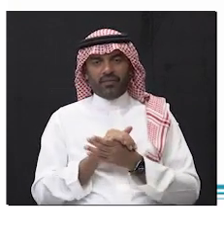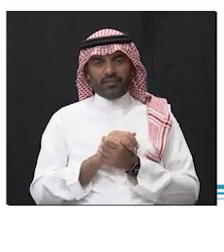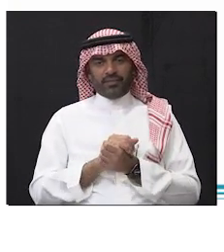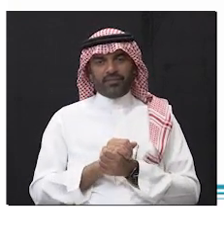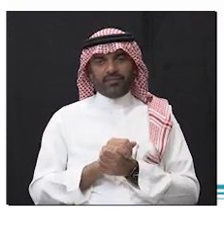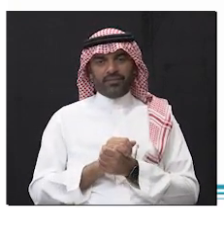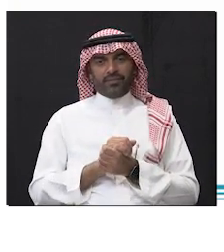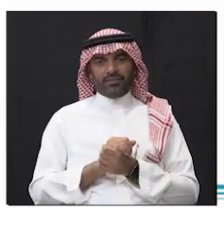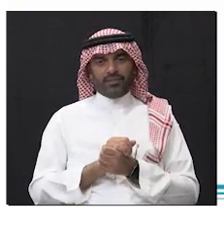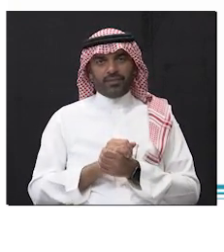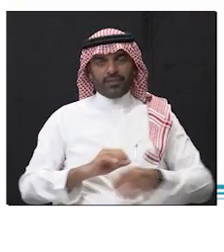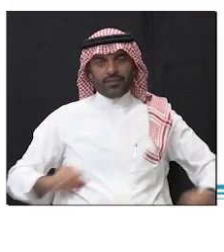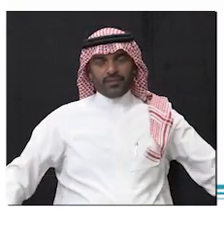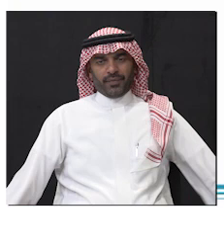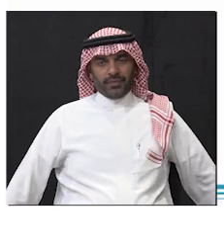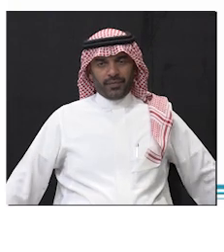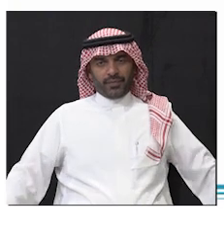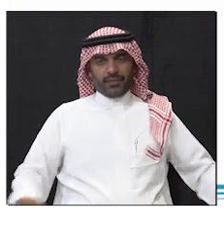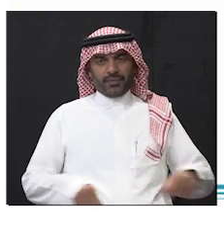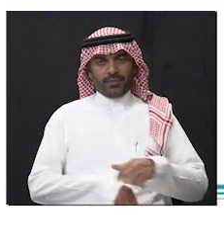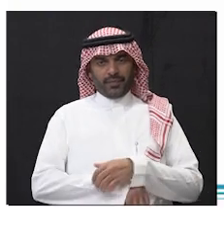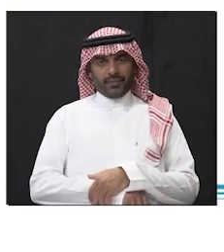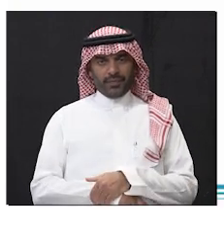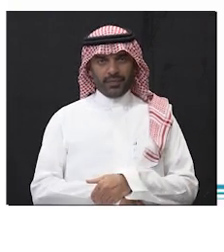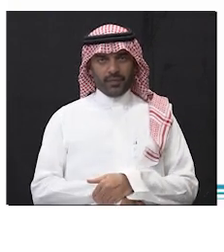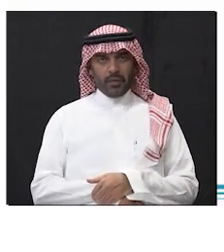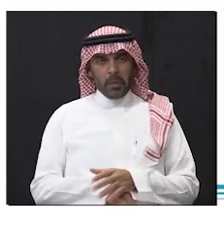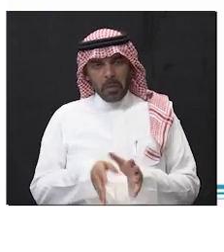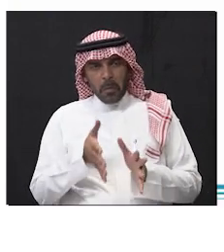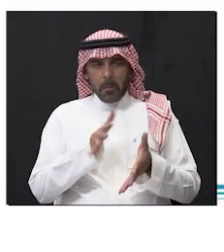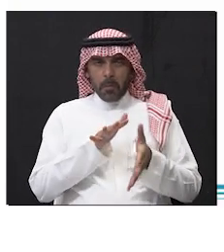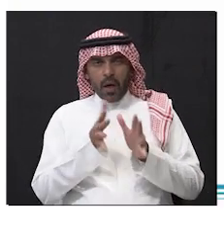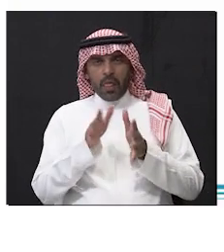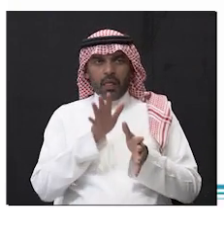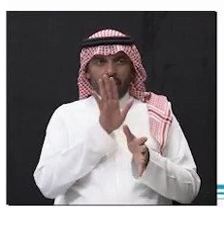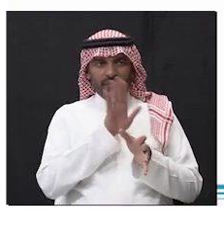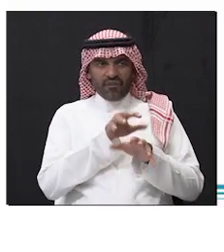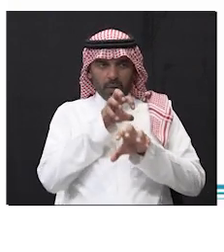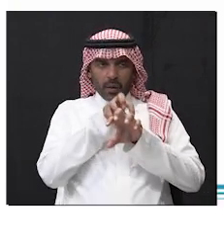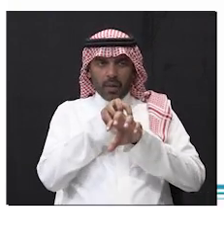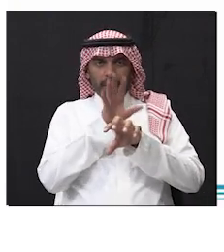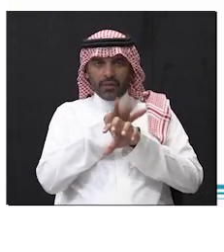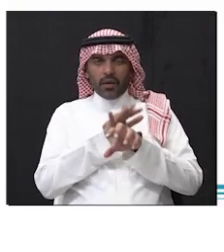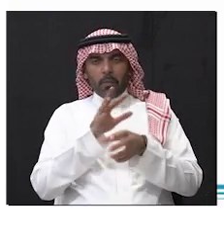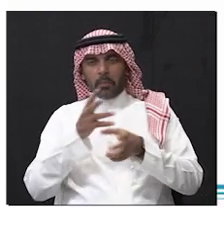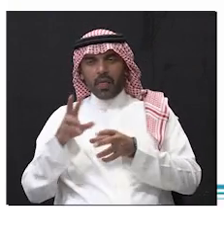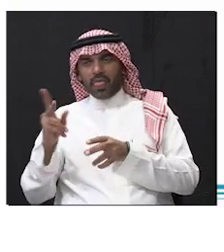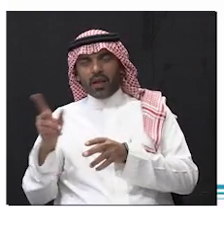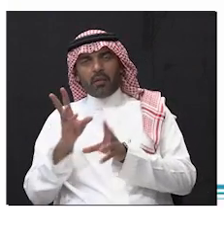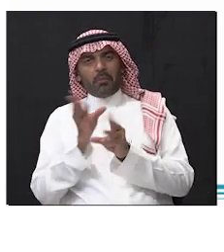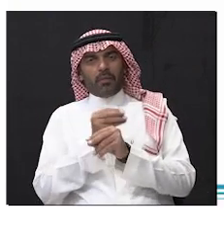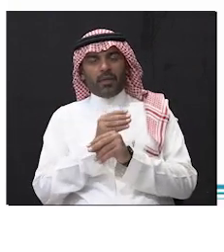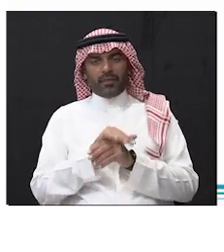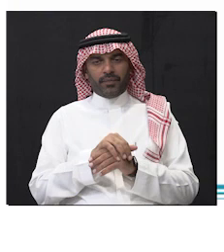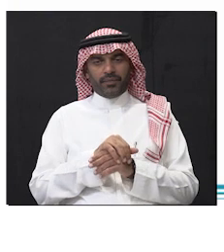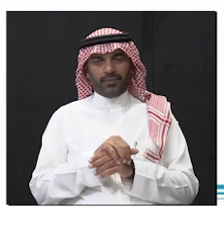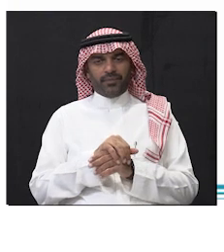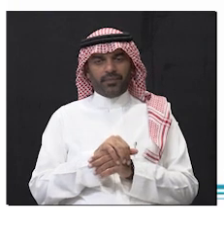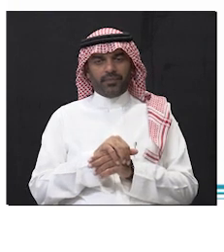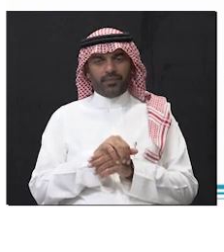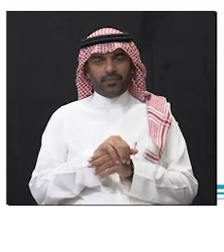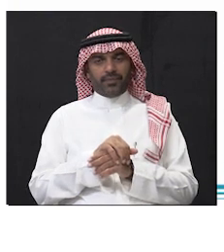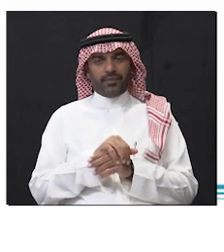أصداف، كذلك بعض اللي هي الرخويات لا يوجد لها أصداف. القدم يوجد لديها